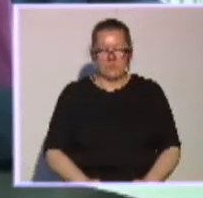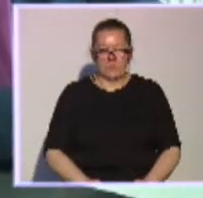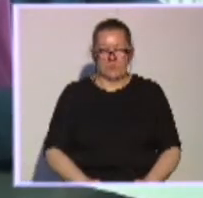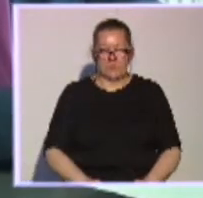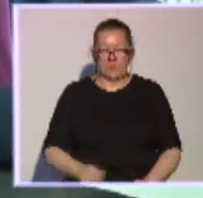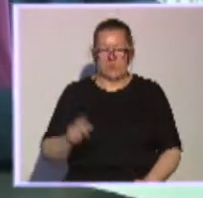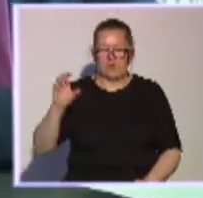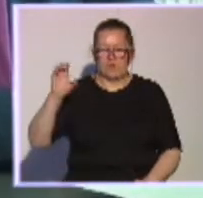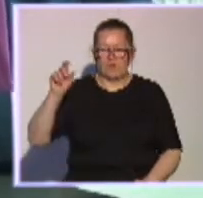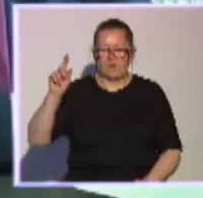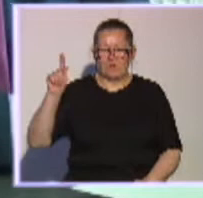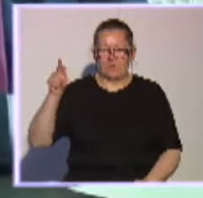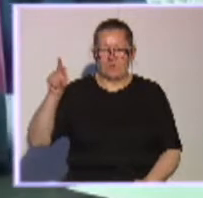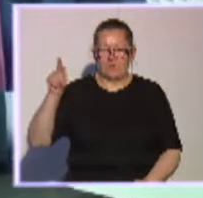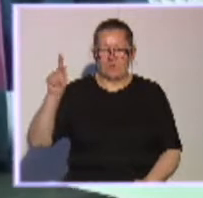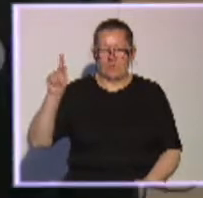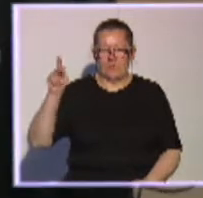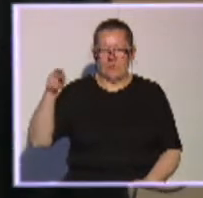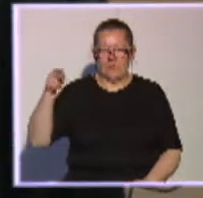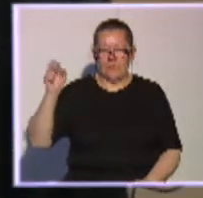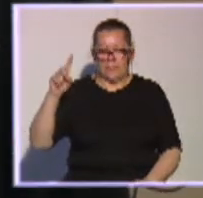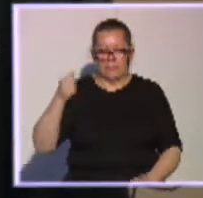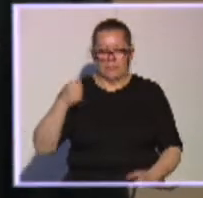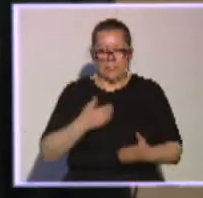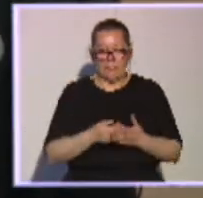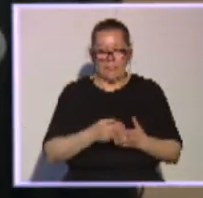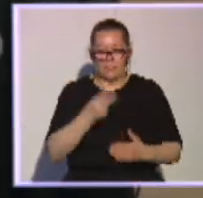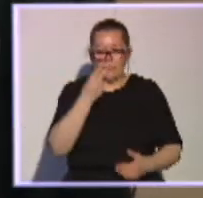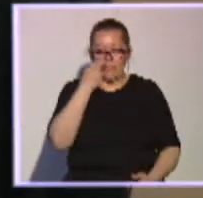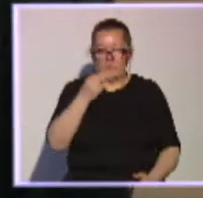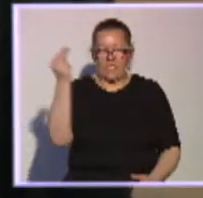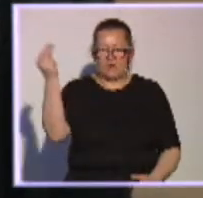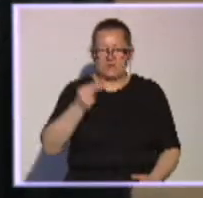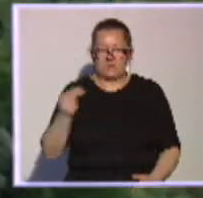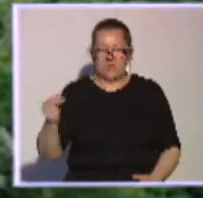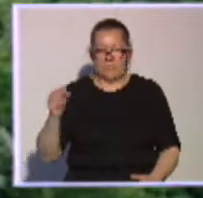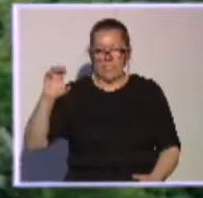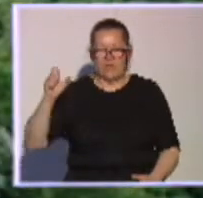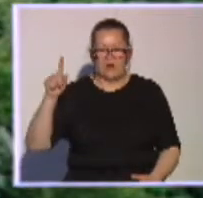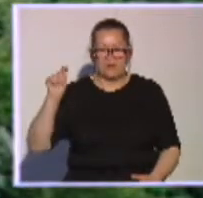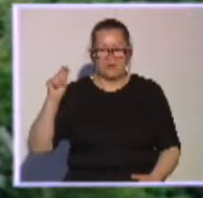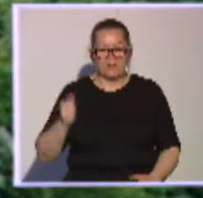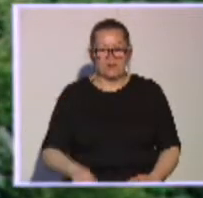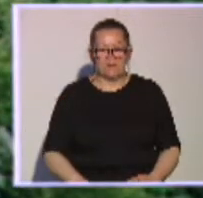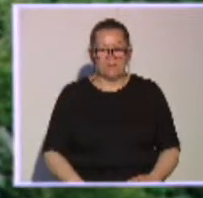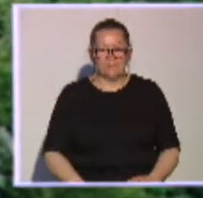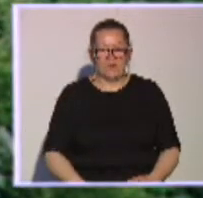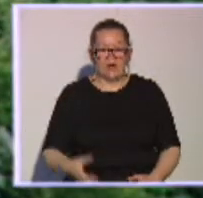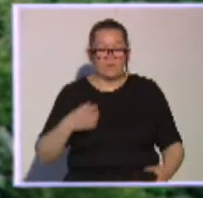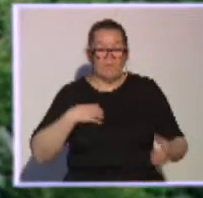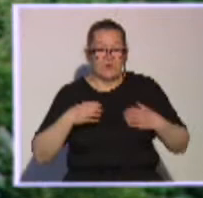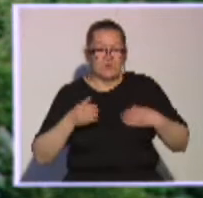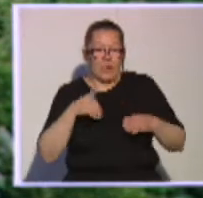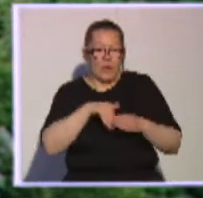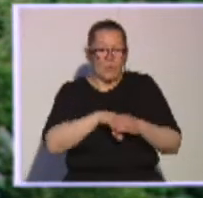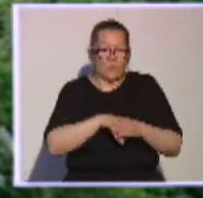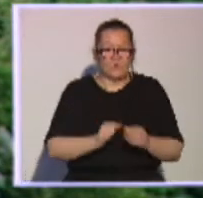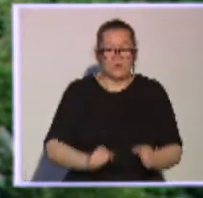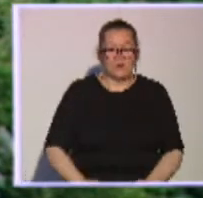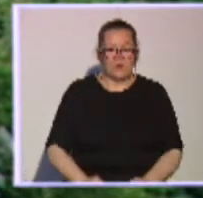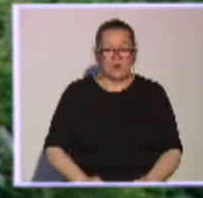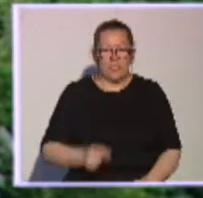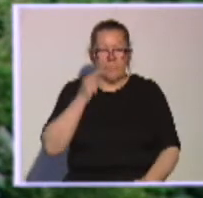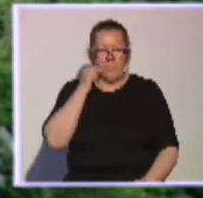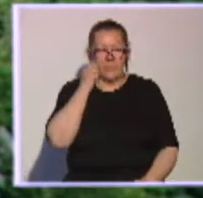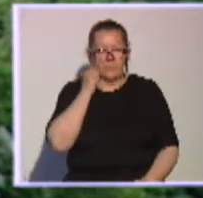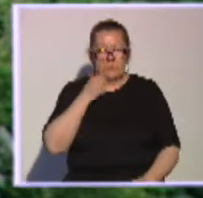ghiduri cu pașii pe care trebuie să-i urmeze pentru a accesa o schemă de calitate. Operațiune spectaculoasă în munții Argeșului pentru